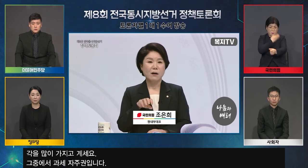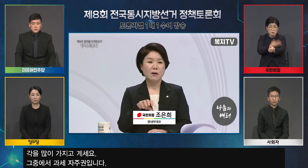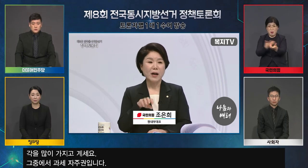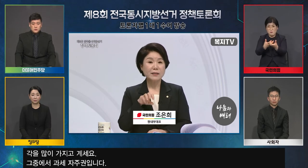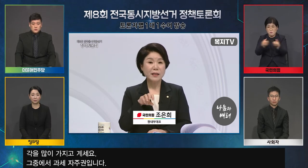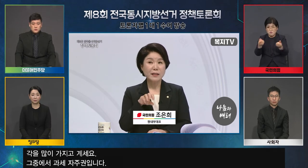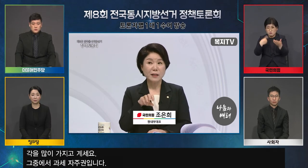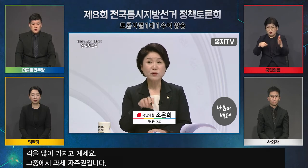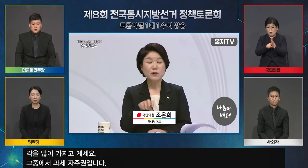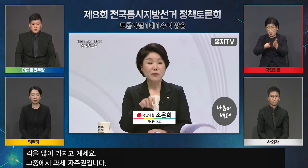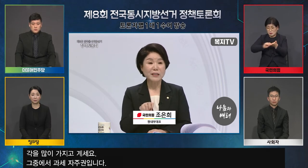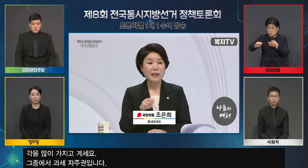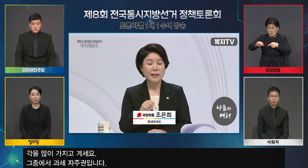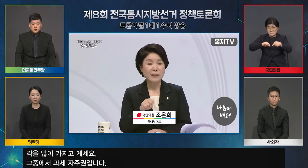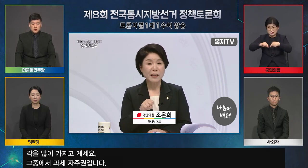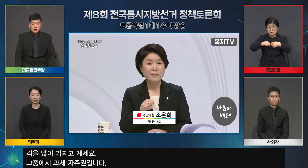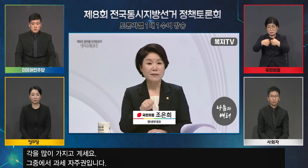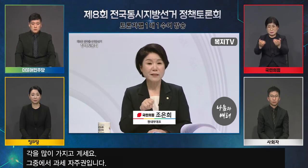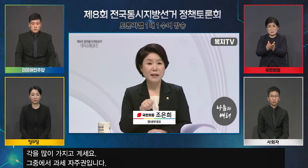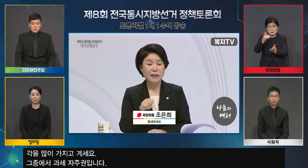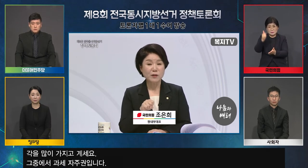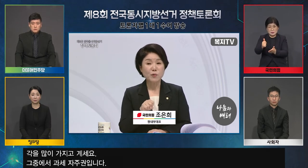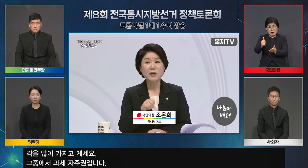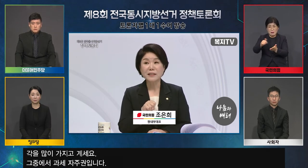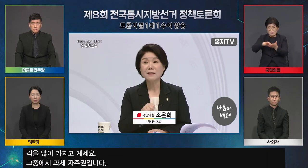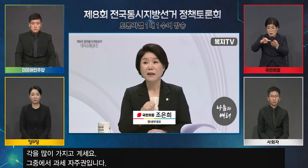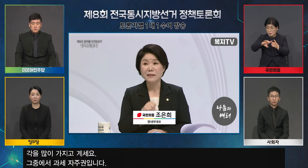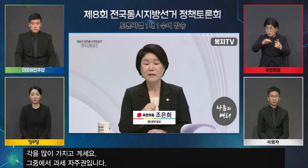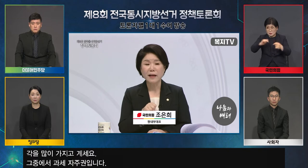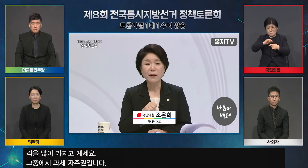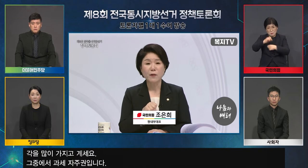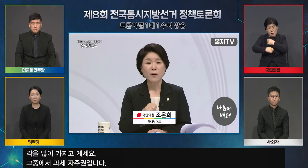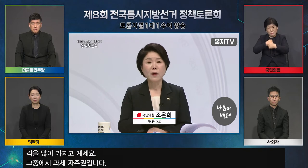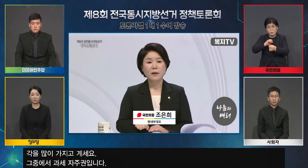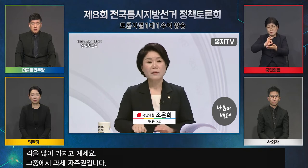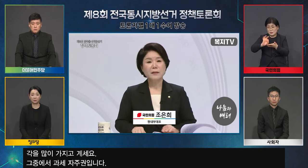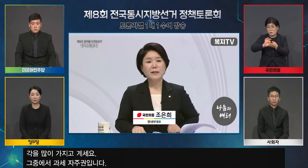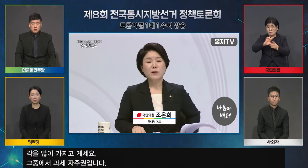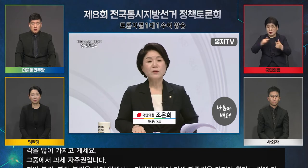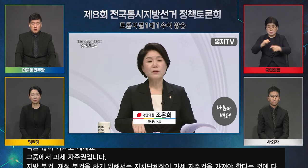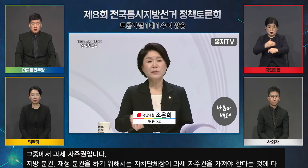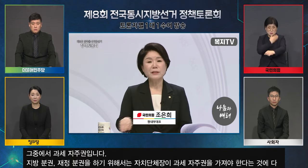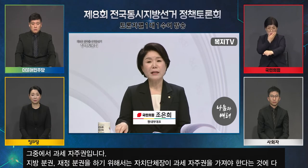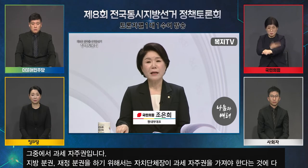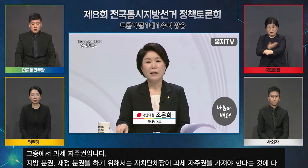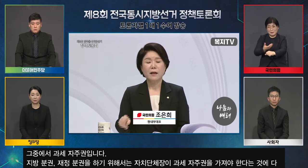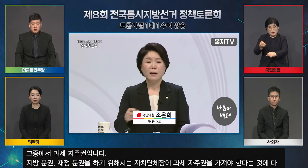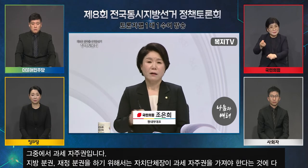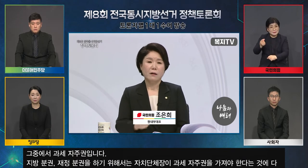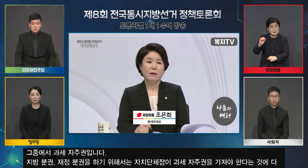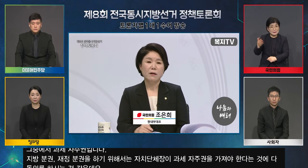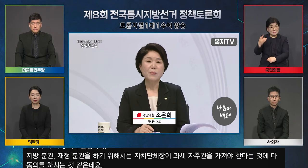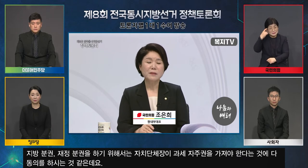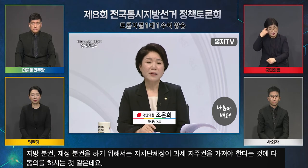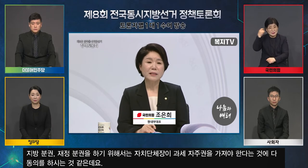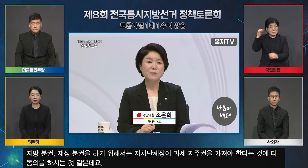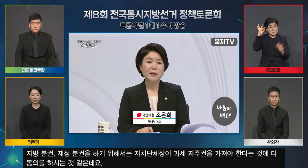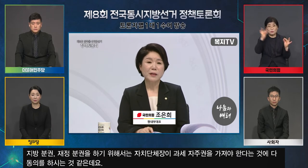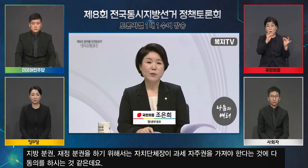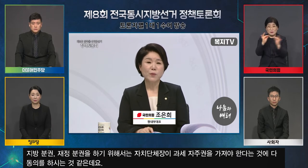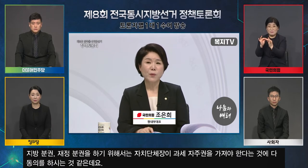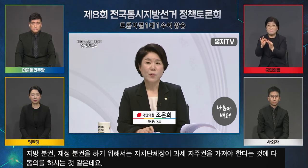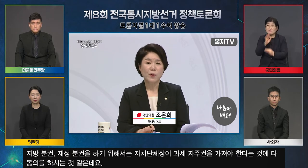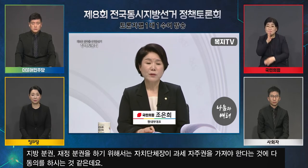과세 자주권을 가져야 된다는 것에 다 동의를 하시는 것 같은데요. 근데 저는 이제 얼마